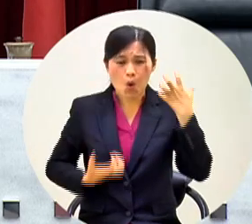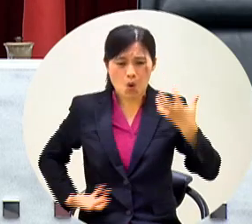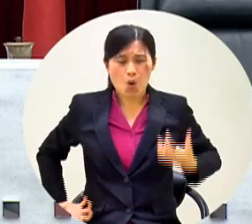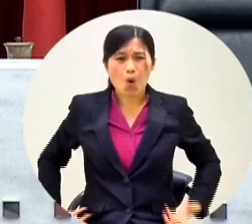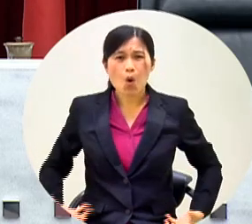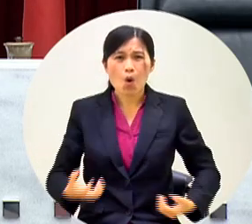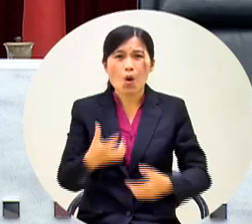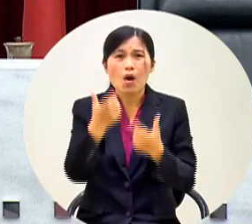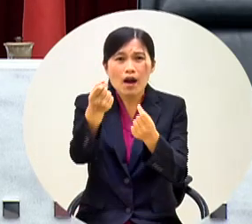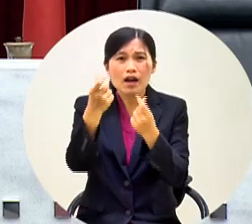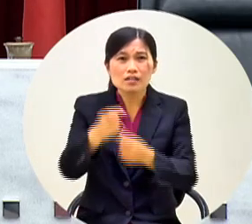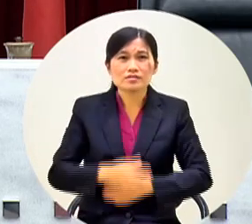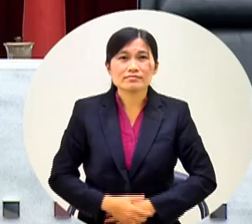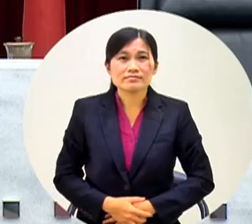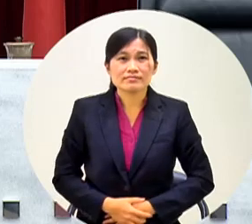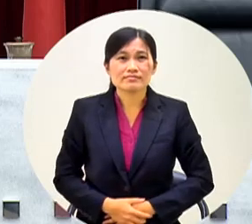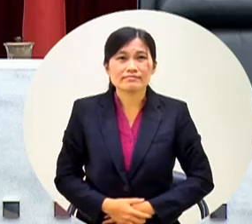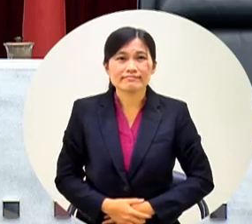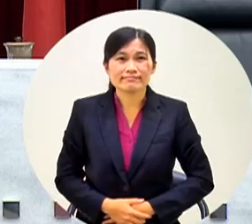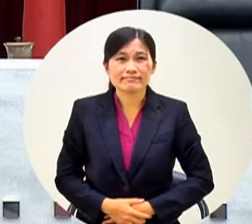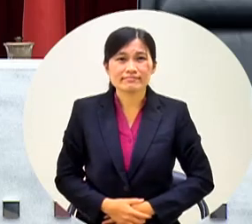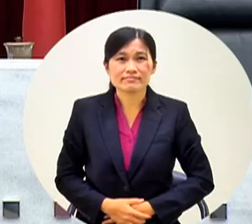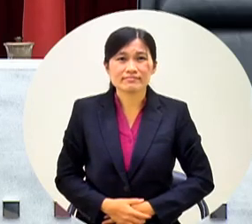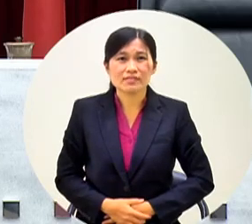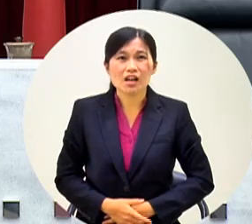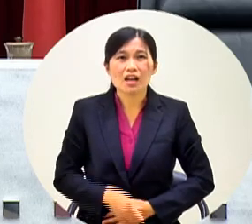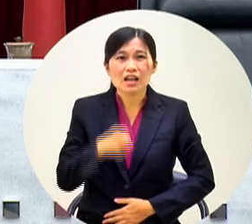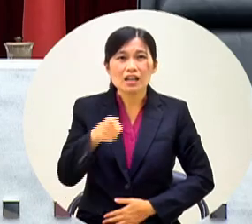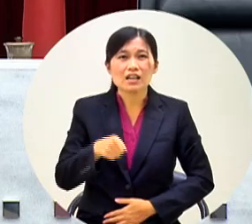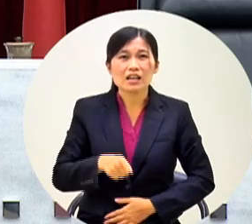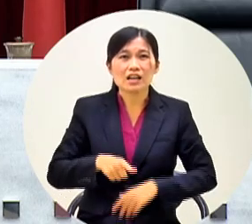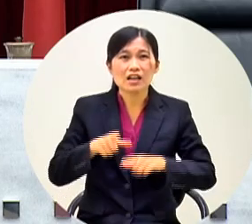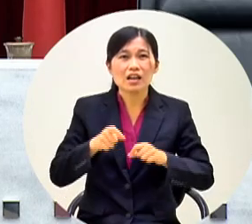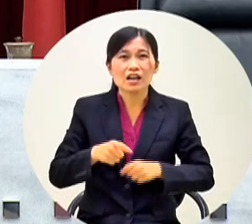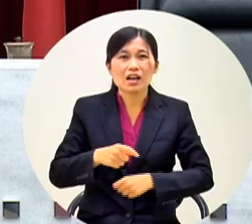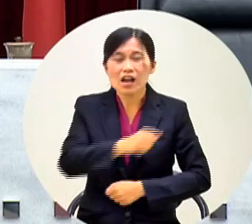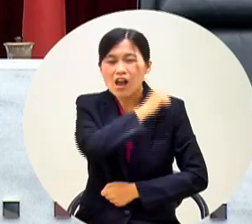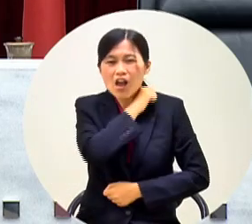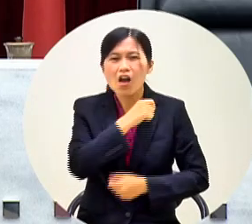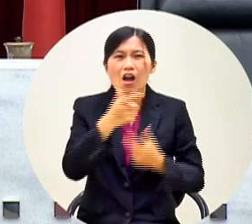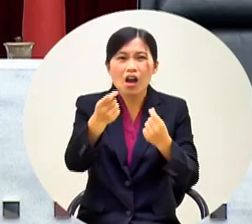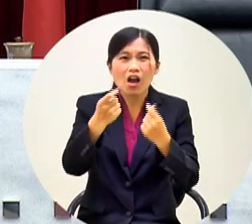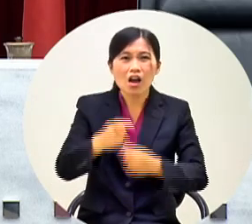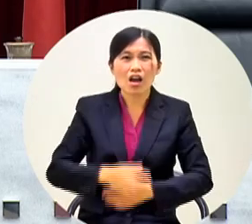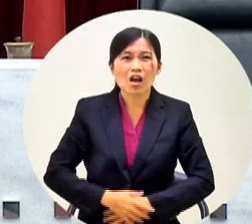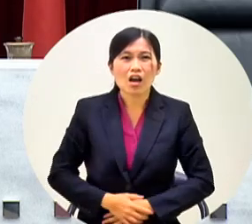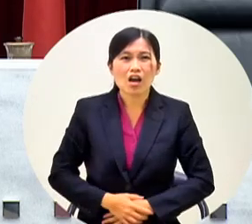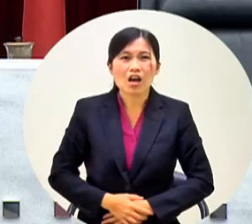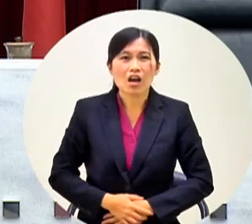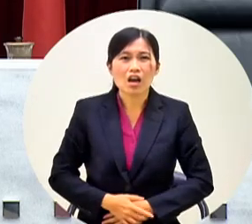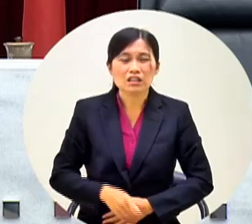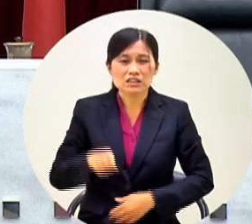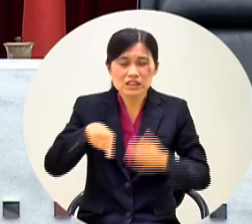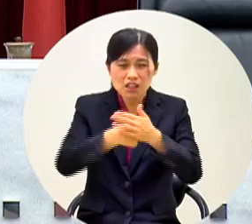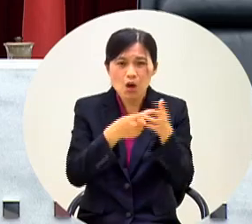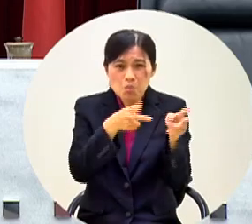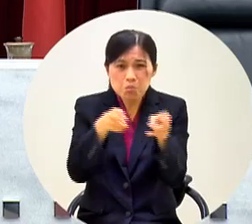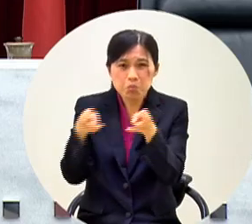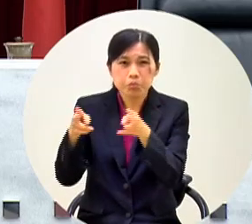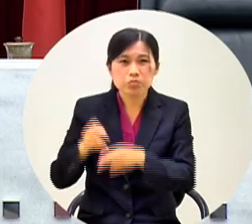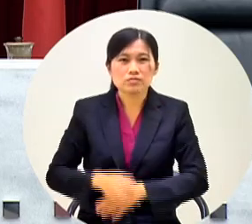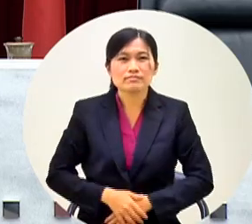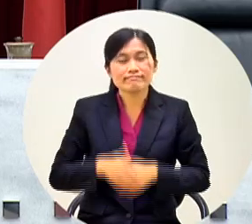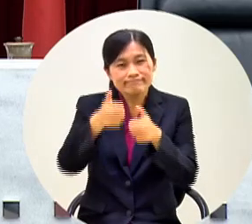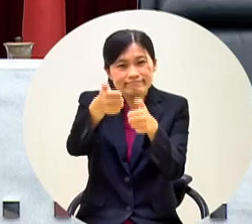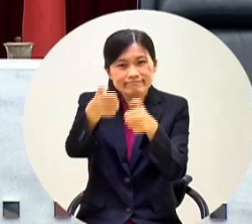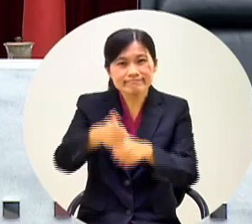员的身上去，我把他锁喉了，你都没有看到画面，你只播出 你告诉你，我们已经要锁喉了，我们谁锁喉过